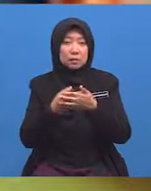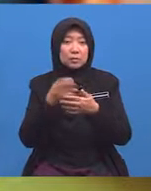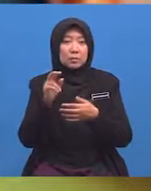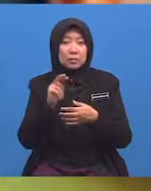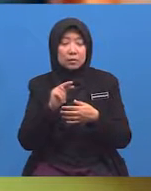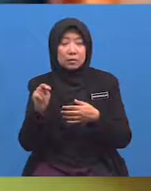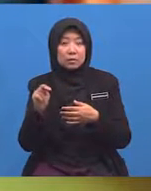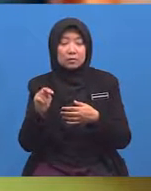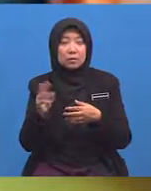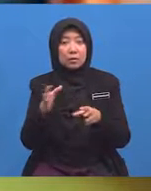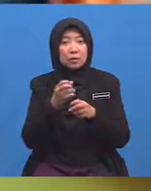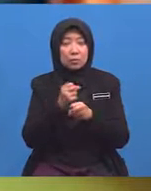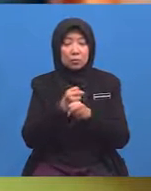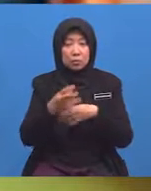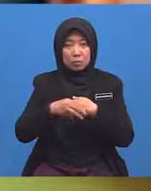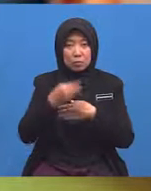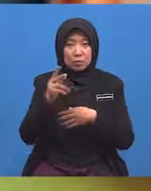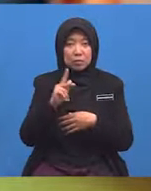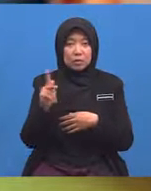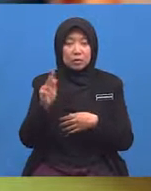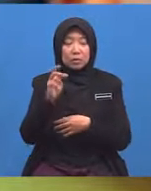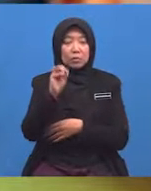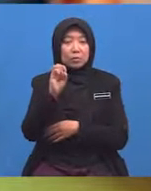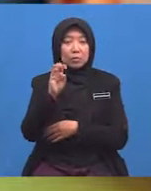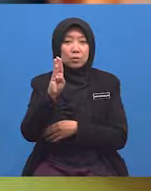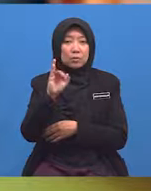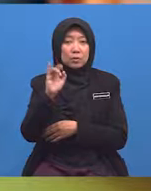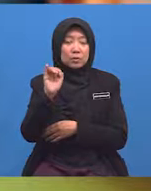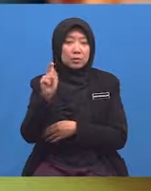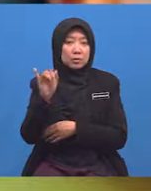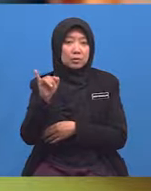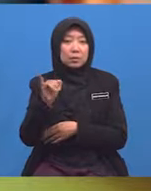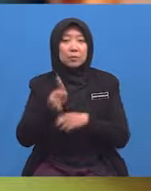ia dapat memudahkan mobiliti penduduk.